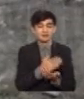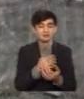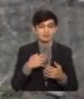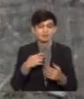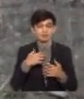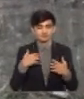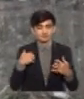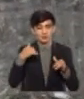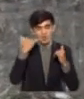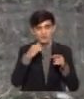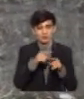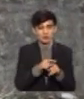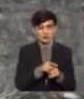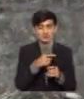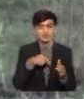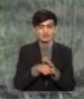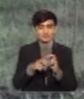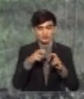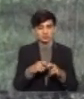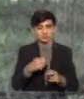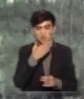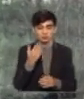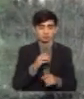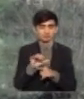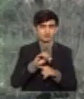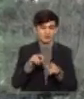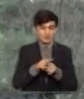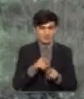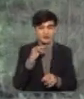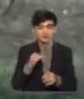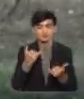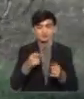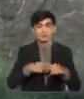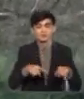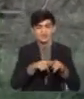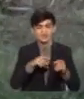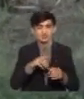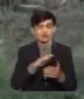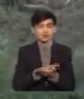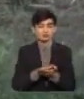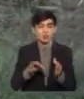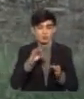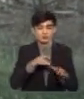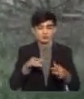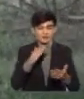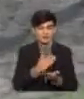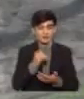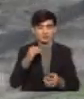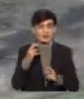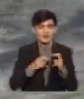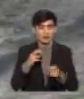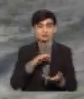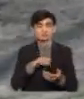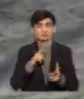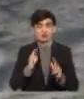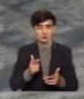молоко, которое совсем не дотягивает до этих стандартов. Поэтому предприятия проводят несколько этапов чистки. Многие заводы соглашаются